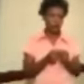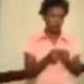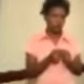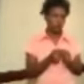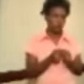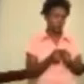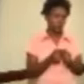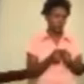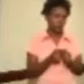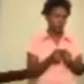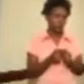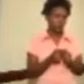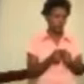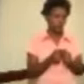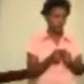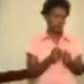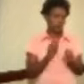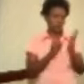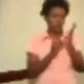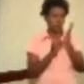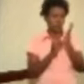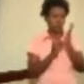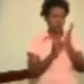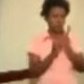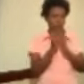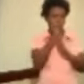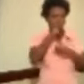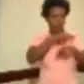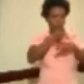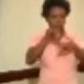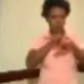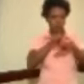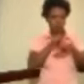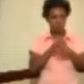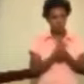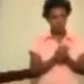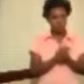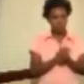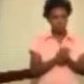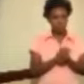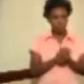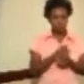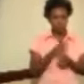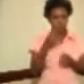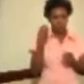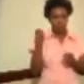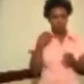naturelle. Production nationale. Production nationale, pardon. Oui, écoutez,